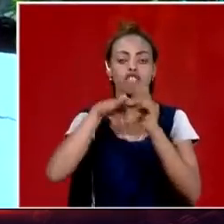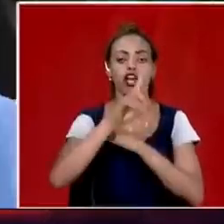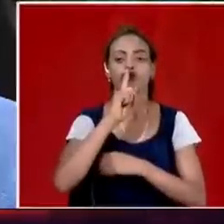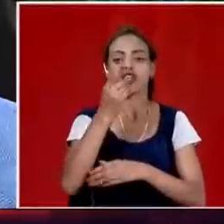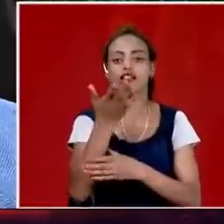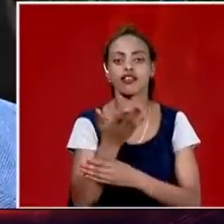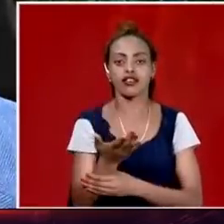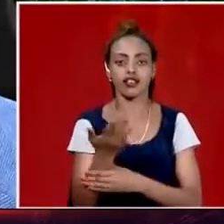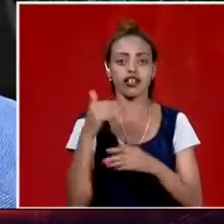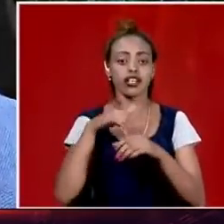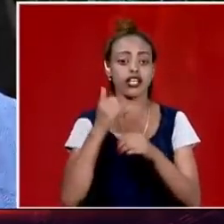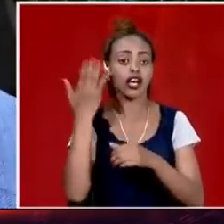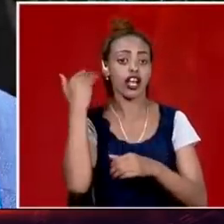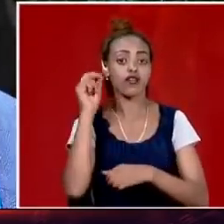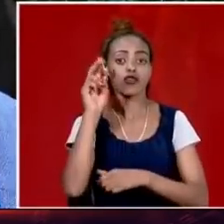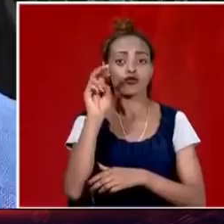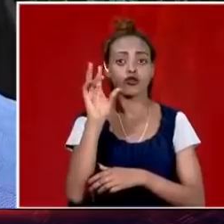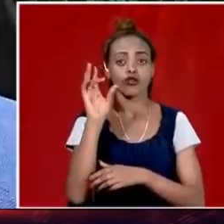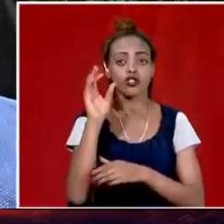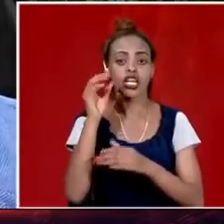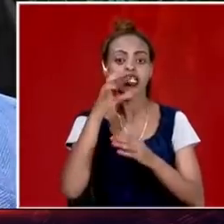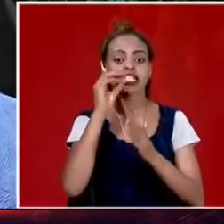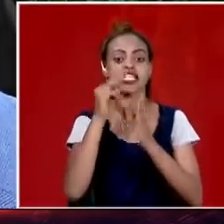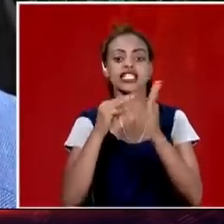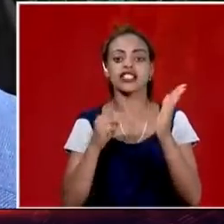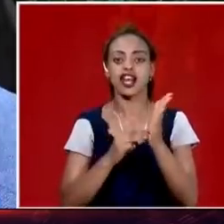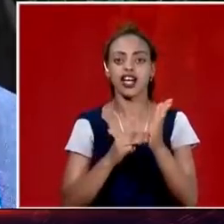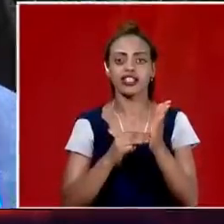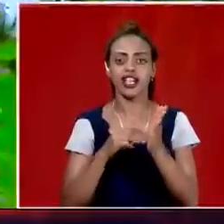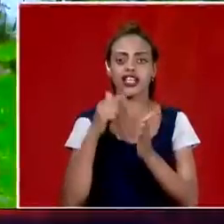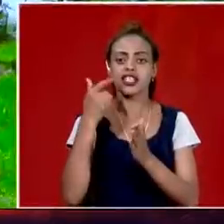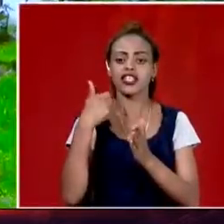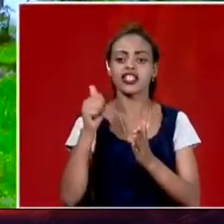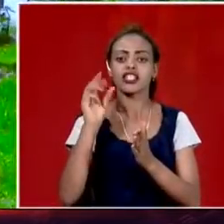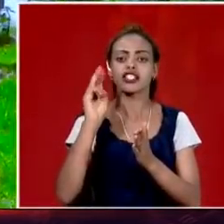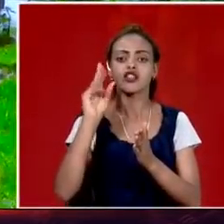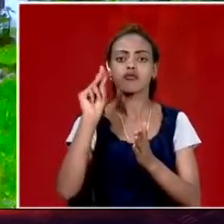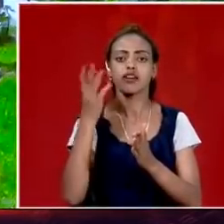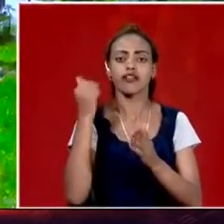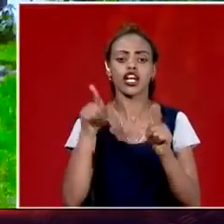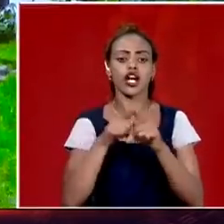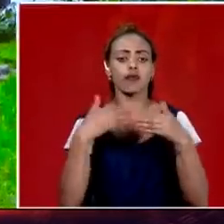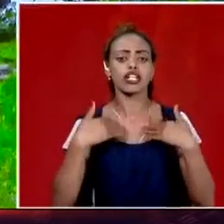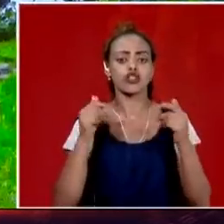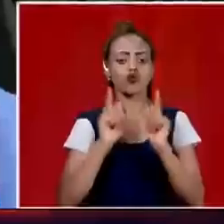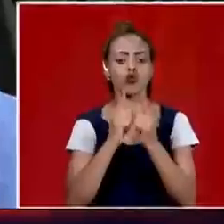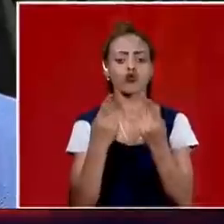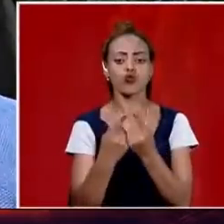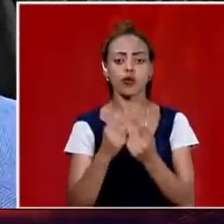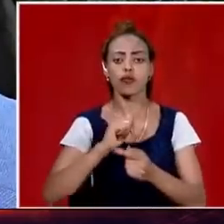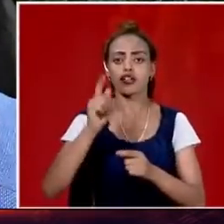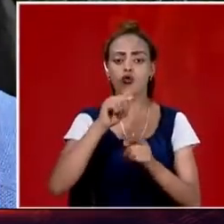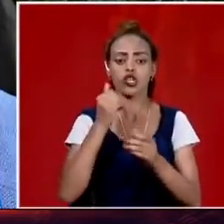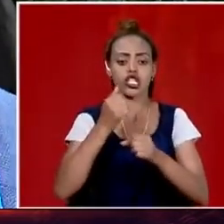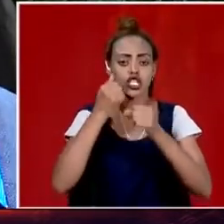ንደሊ ኣብዝ ሓለፈ ናይ ደርጊ ስርዓት እዚ ኣነ ዝፈልጦ ናይ ሰፓ ቢሮ እዩ ዝነበረ እቶም መንእሰይ ተጎጂሎም ባዕላቶም እውን ክኢሎም ንካሊእ